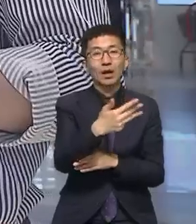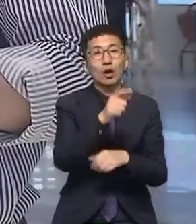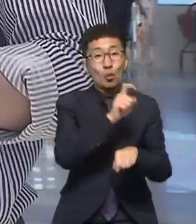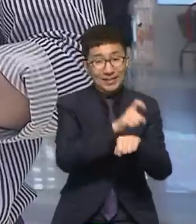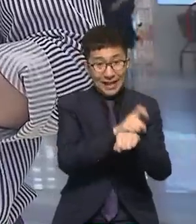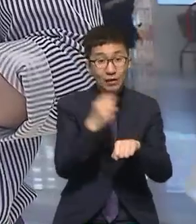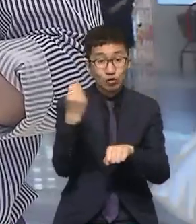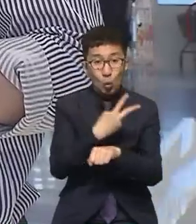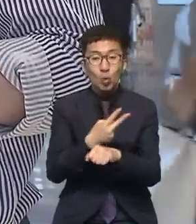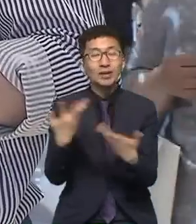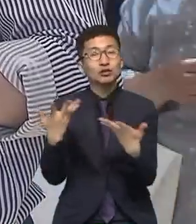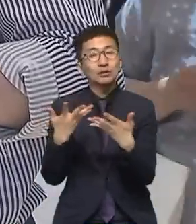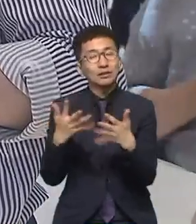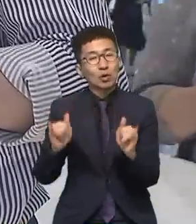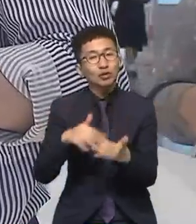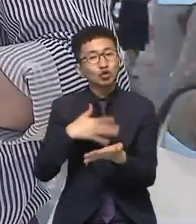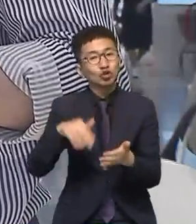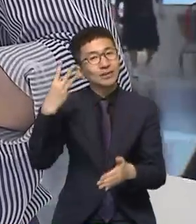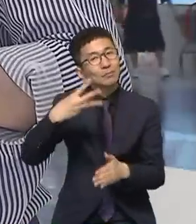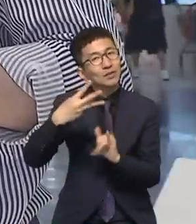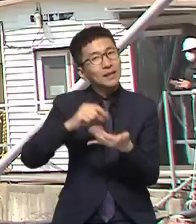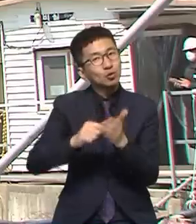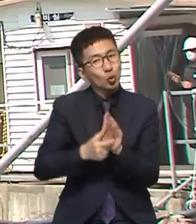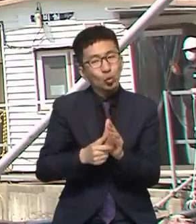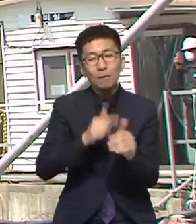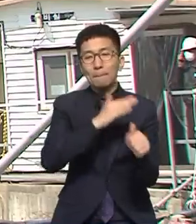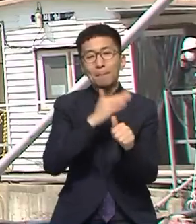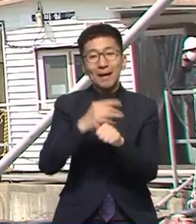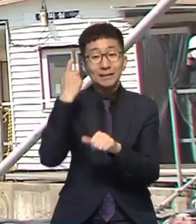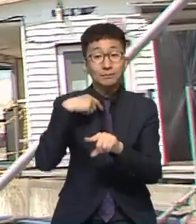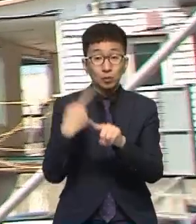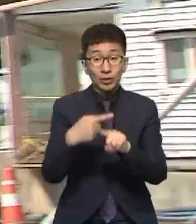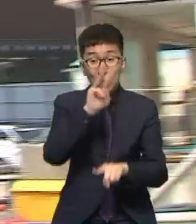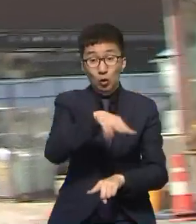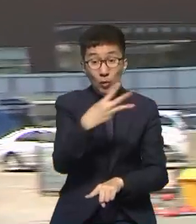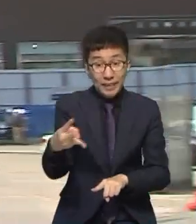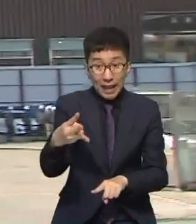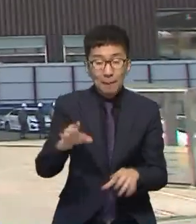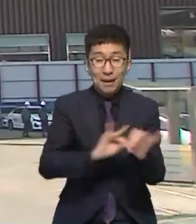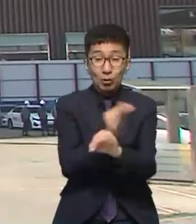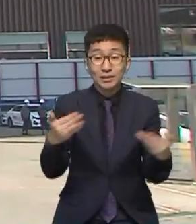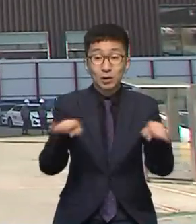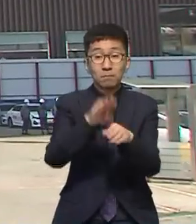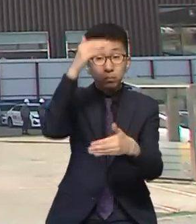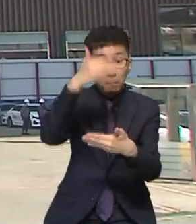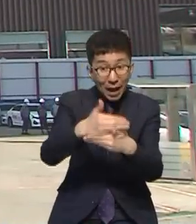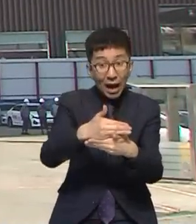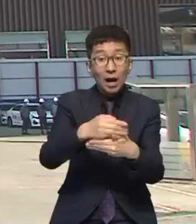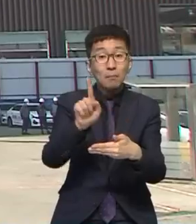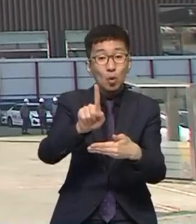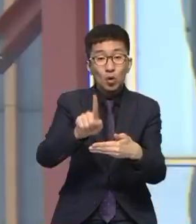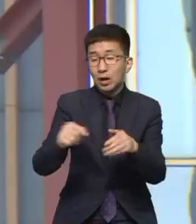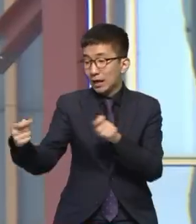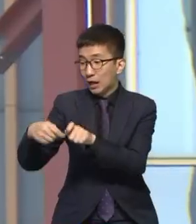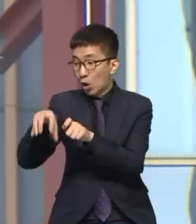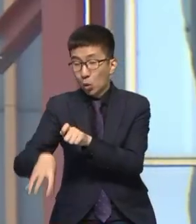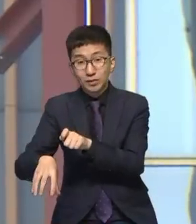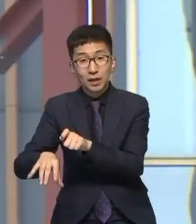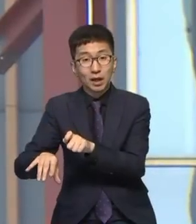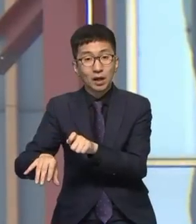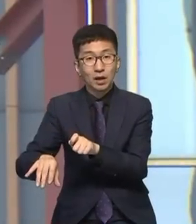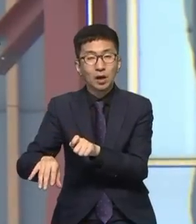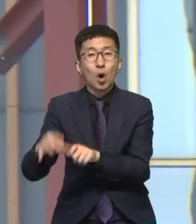다 함께 일손을 놓는다는 것을 의미합니다. 롯데 광복점의 운영 중단은 광복점 바로 옆에